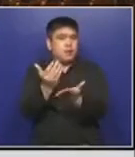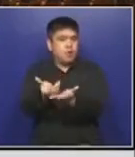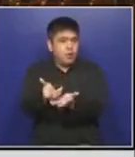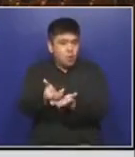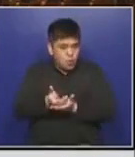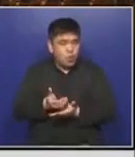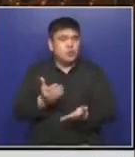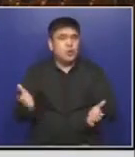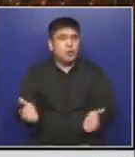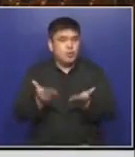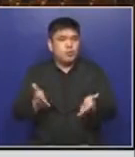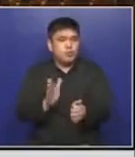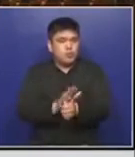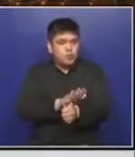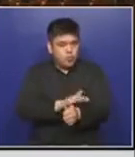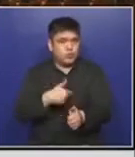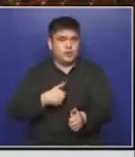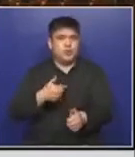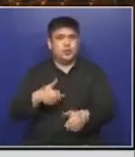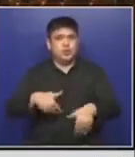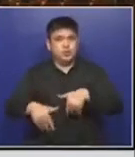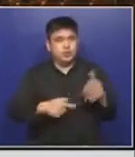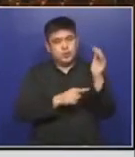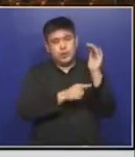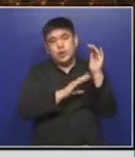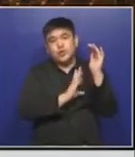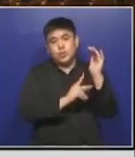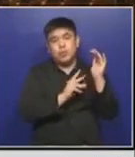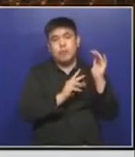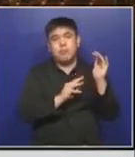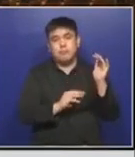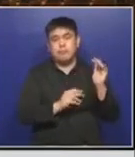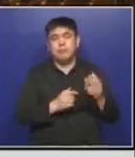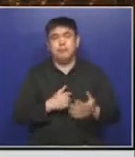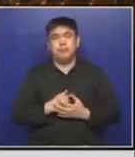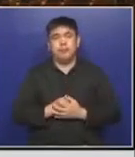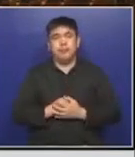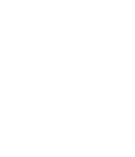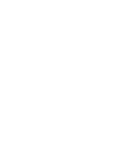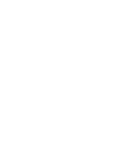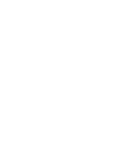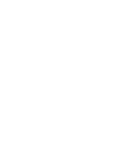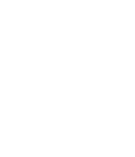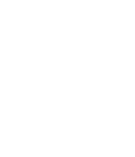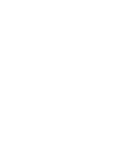รชาวสวนทุเรียนชาวจังหวัดชุมพรโดยด่วนที่สุดครับกราบขอบคุณท่านประธานครับ ครับ